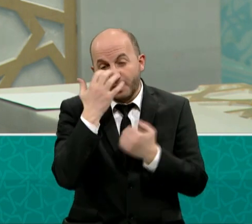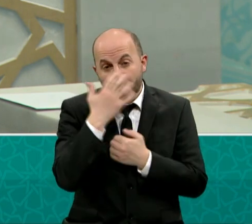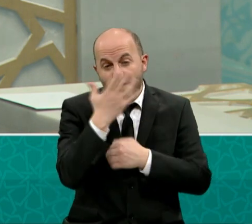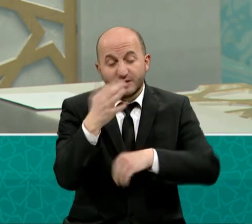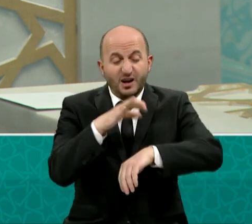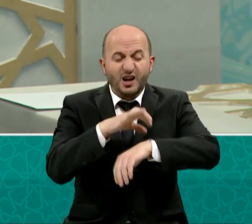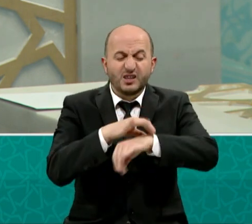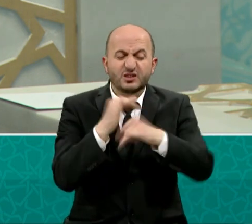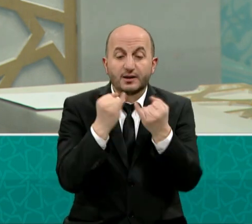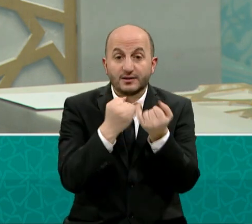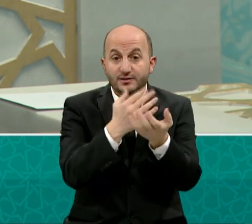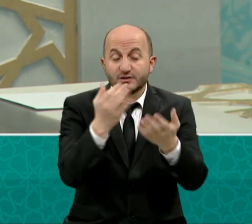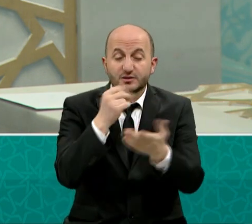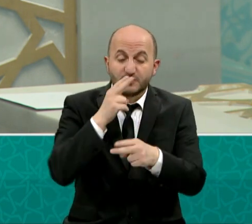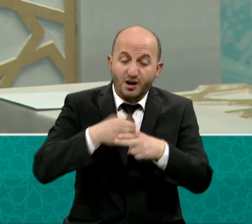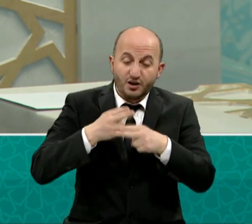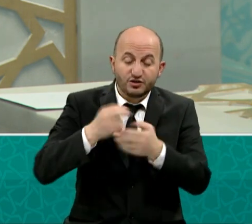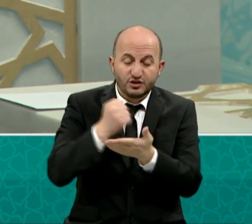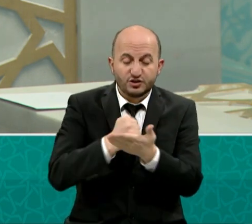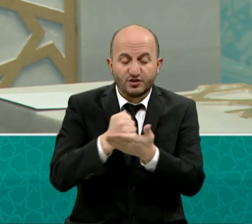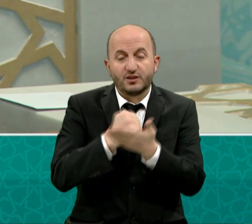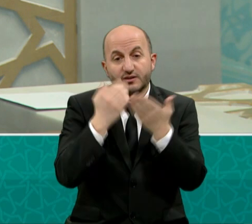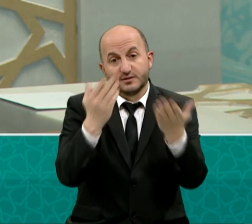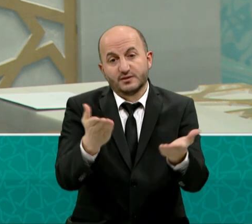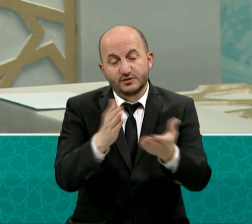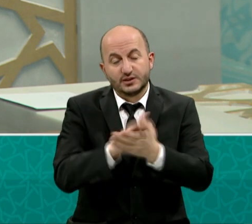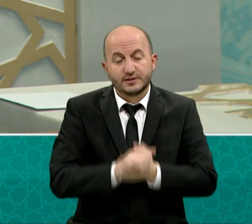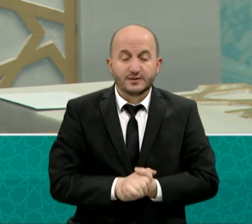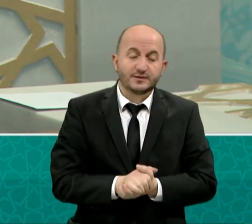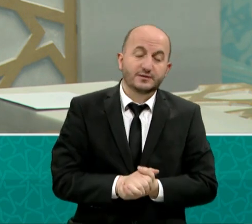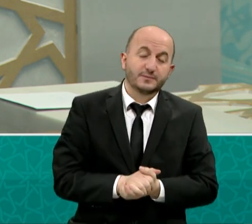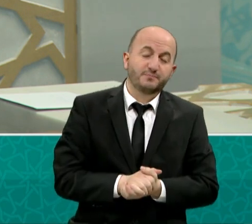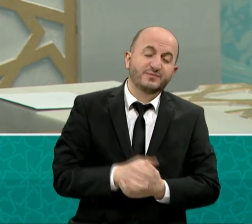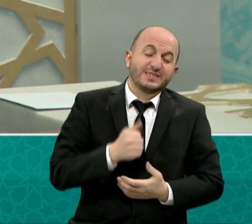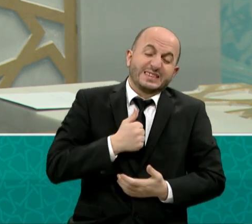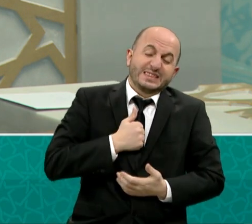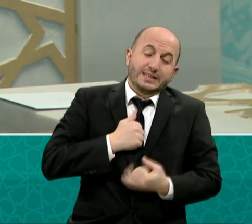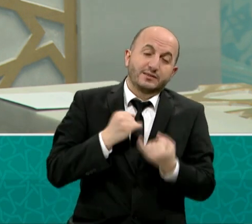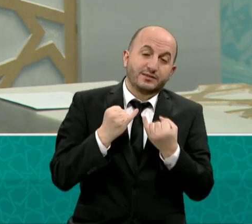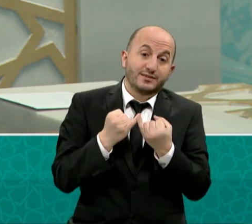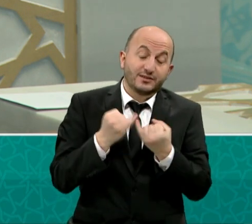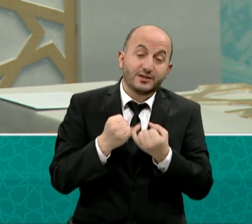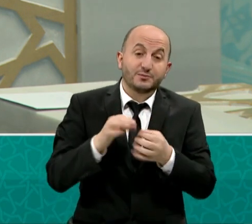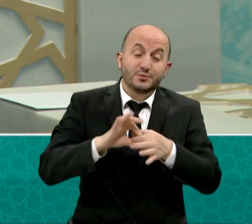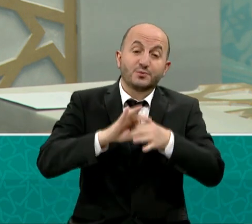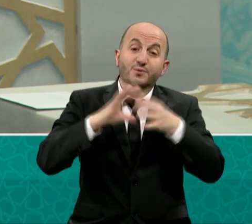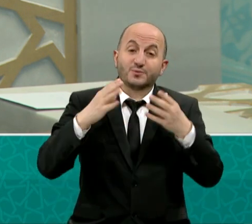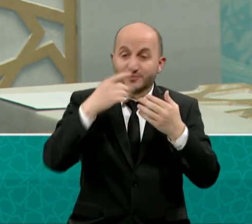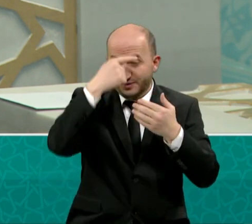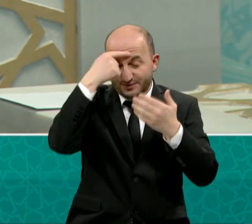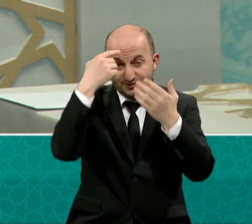hasta kardeşlerimize acil şifalar ihsan eylesin. Dertli kardeşlerimize devalar ihsan